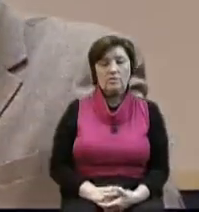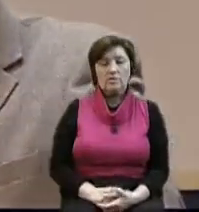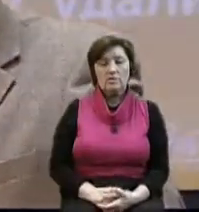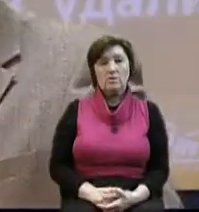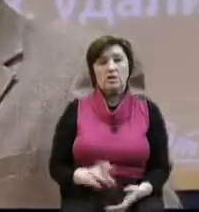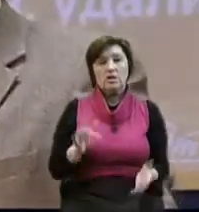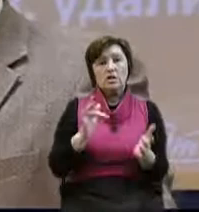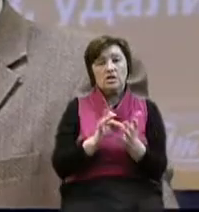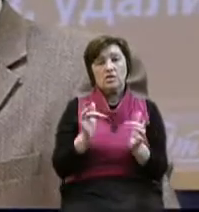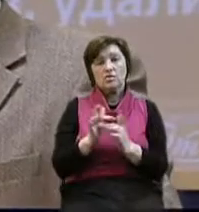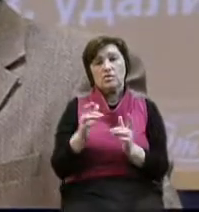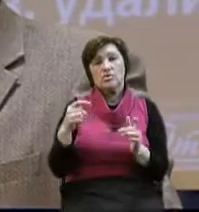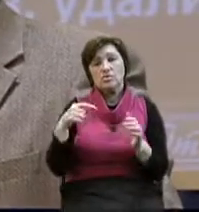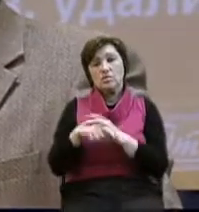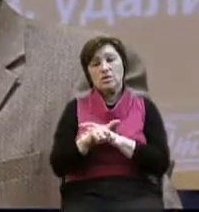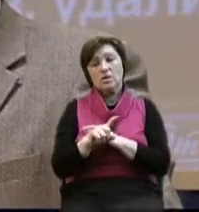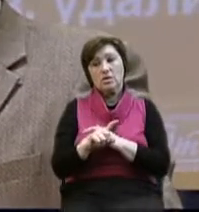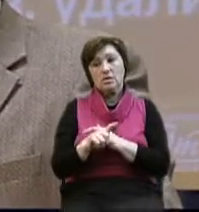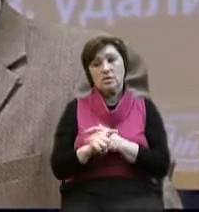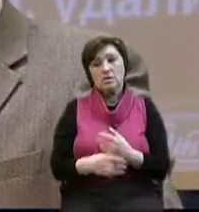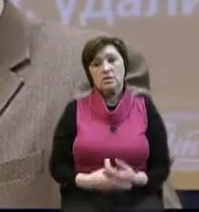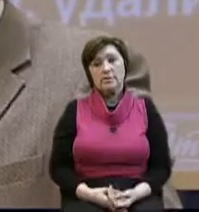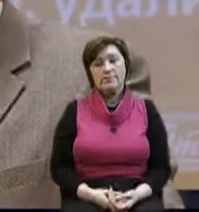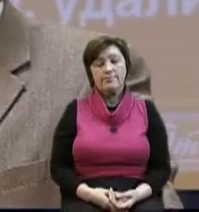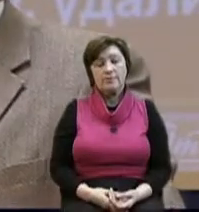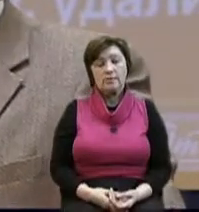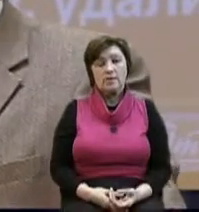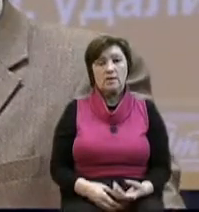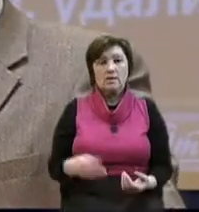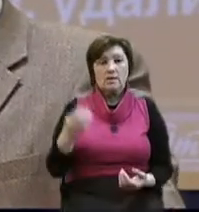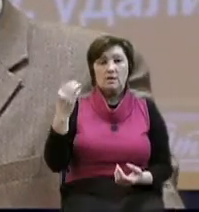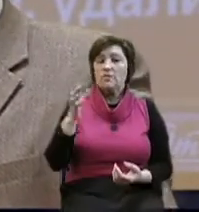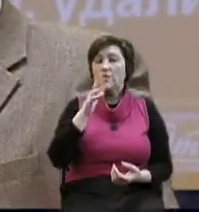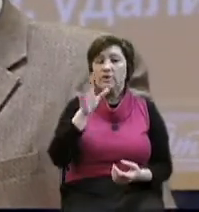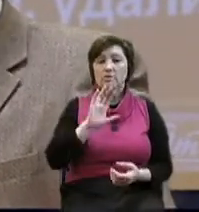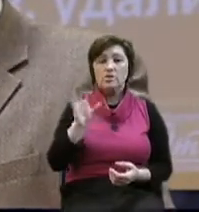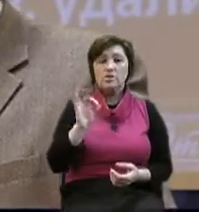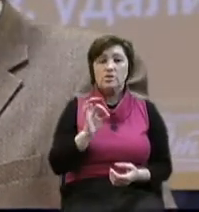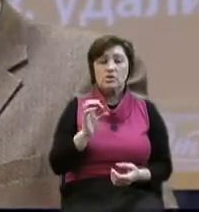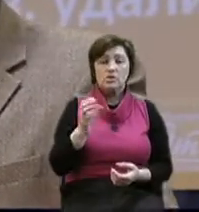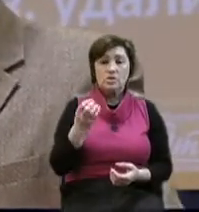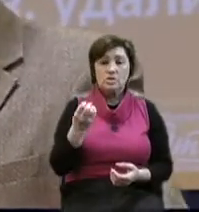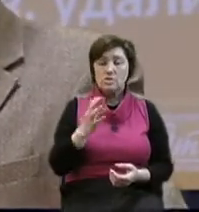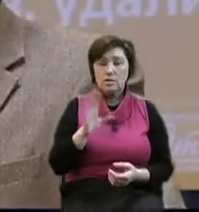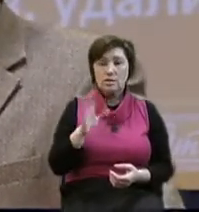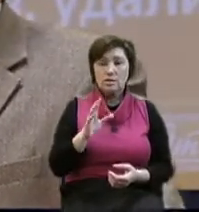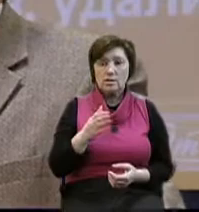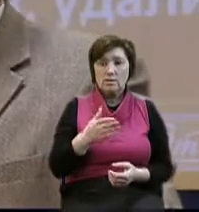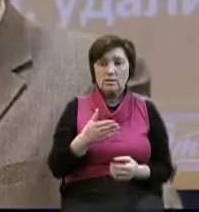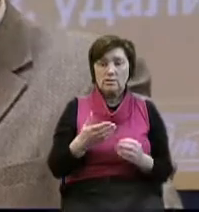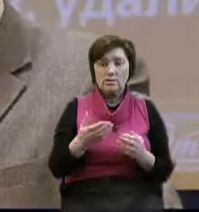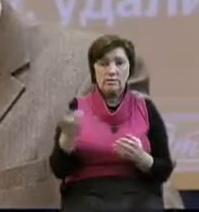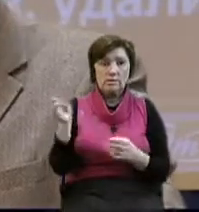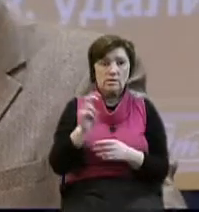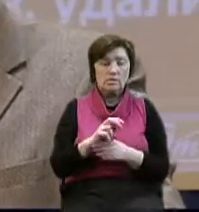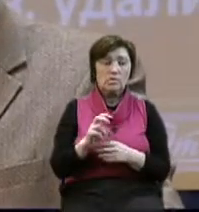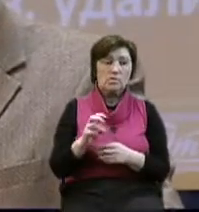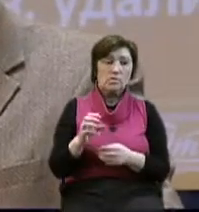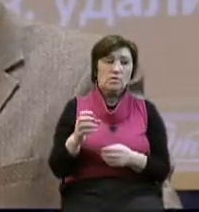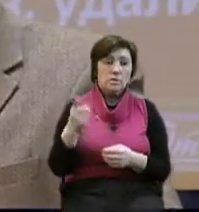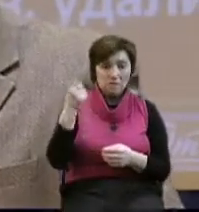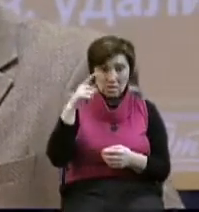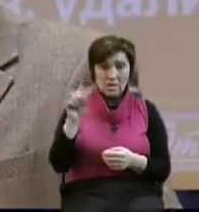Иисус удалился оттуда. Его время еще не пришло. Он знал, что это произойдет, что это